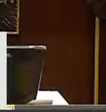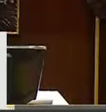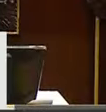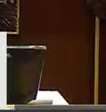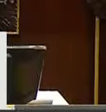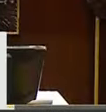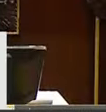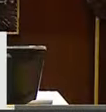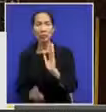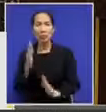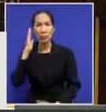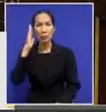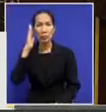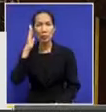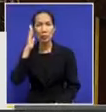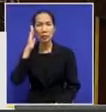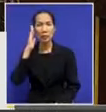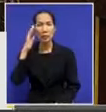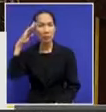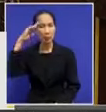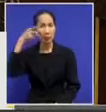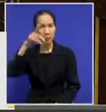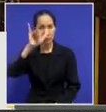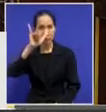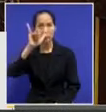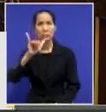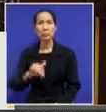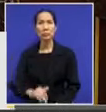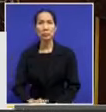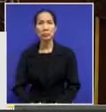ญวิทย์วิภูสิริ พลเอกประยุทธ์จันทร์โอชาครับ